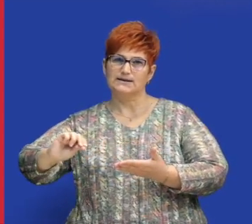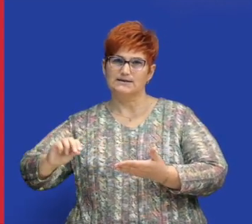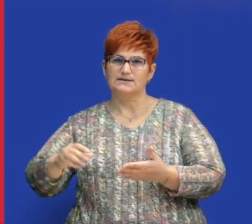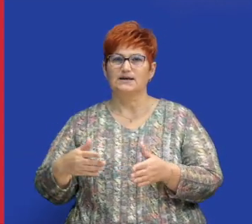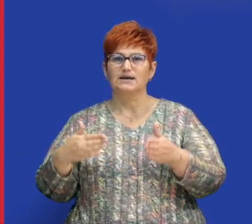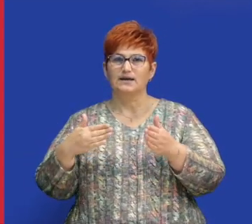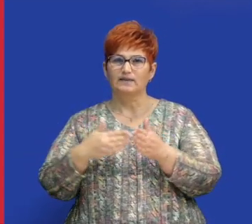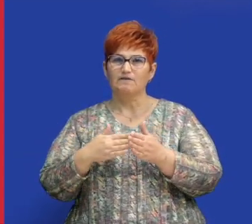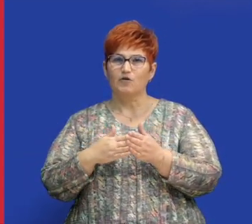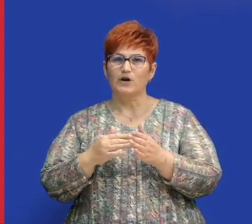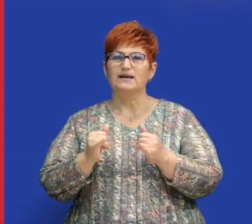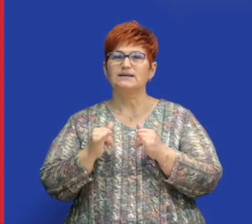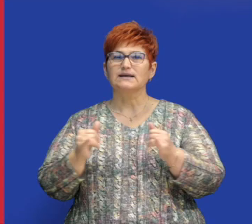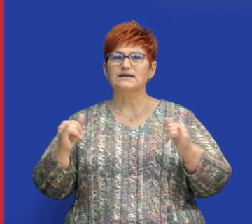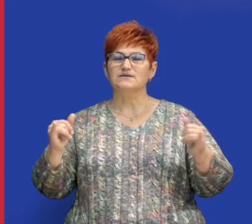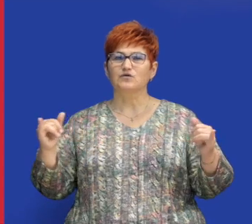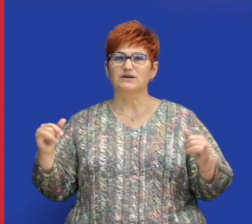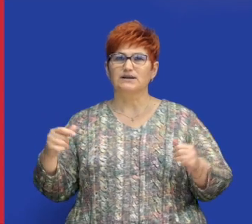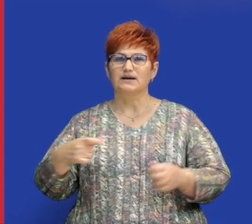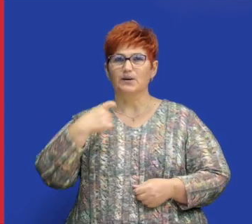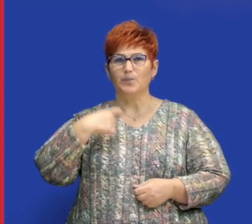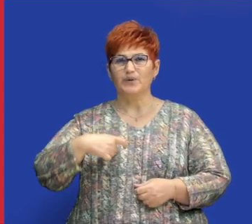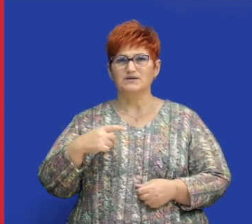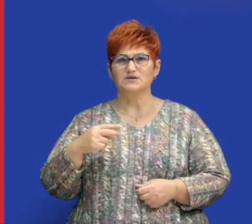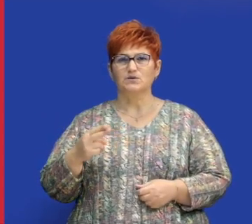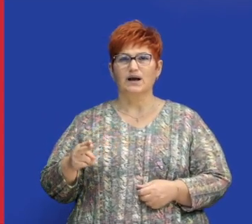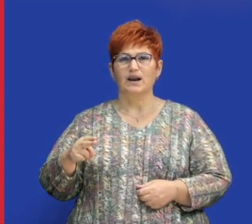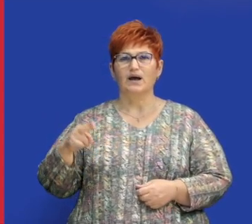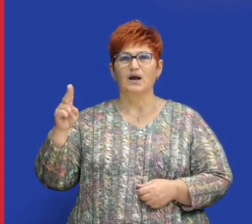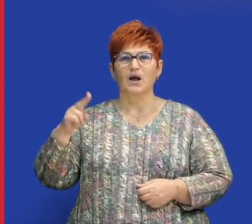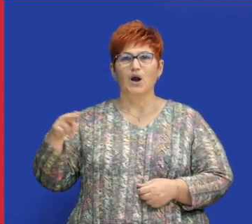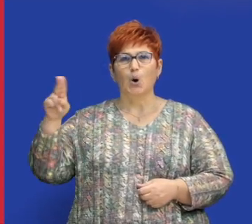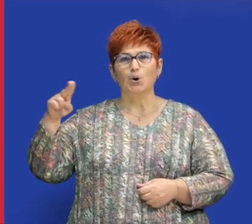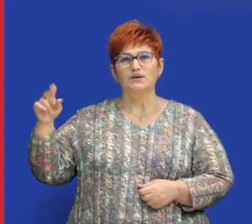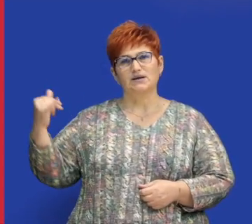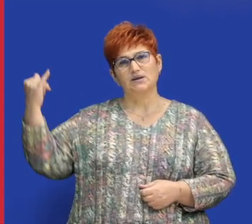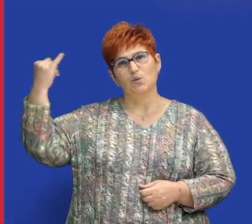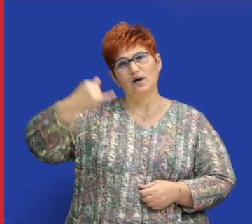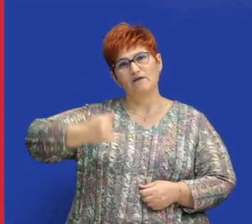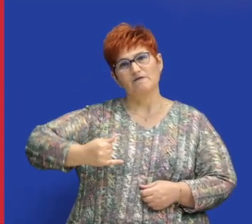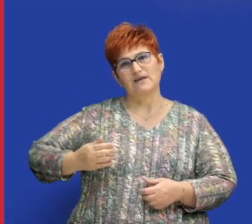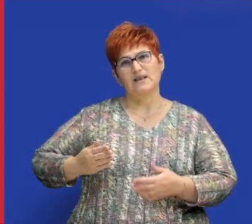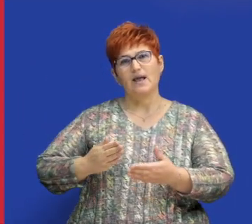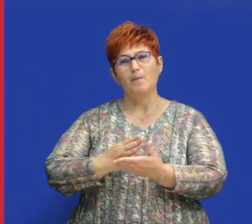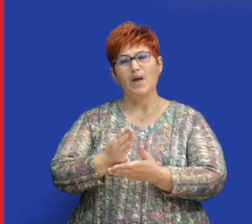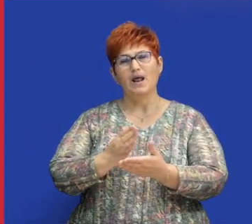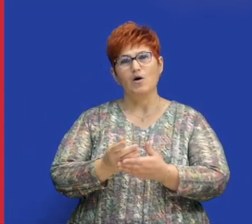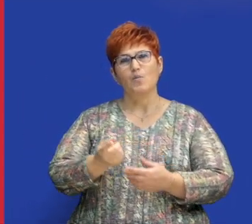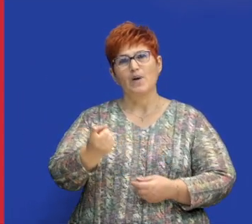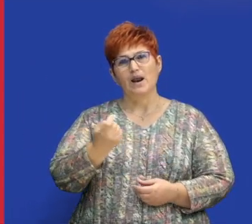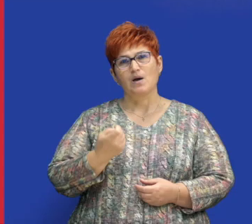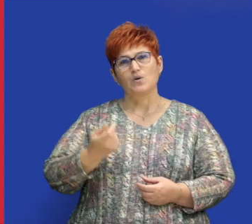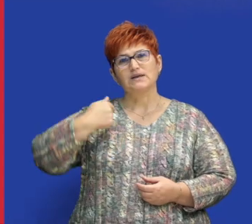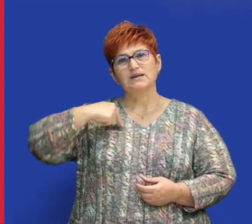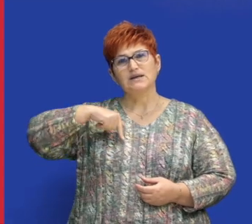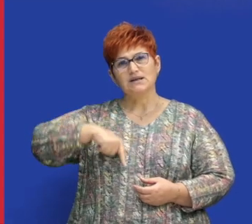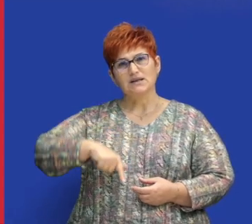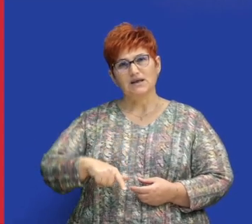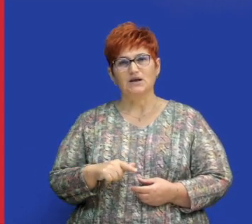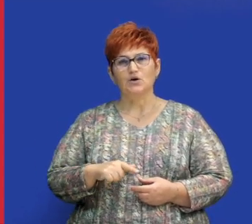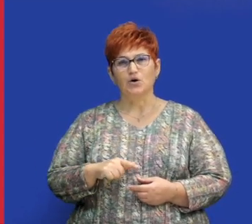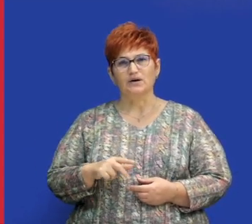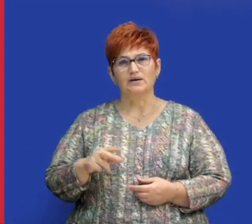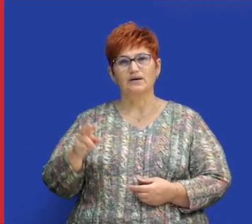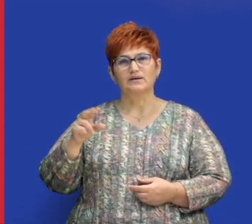nem változtatják meg könnyen. A család, a vállalat érdekei elsőbséget élveznek. A konkrétumok mellett